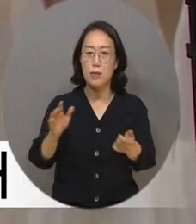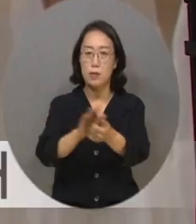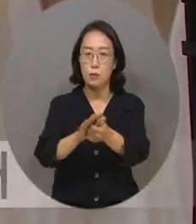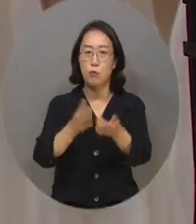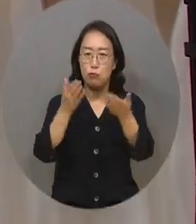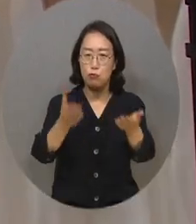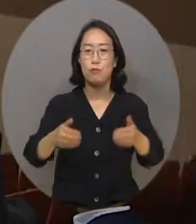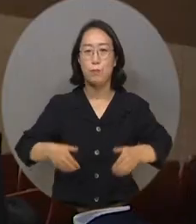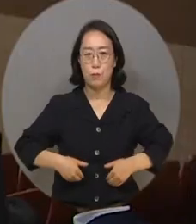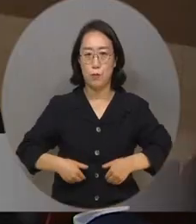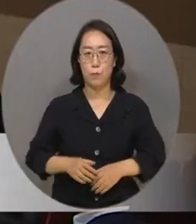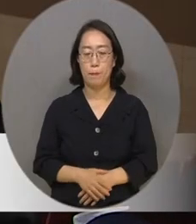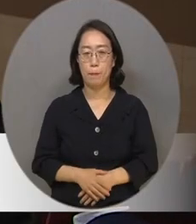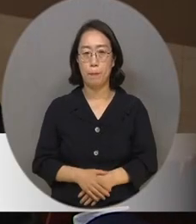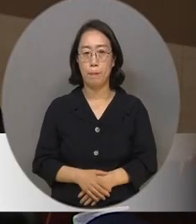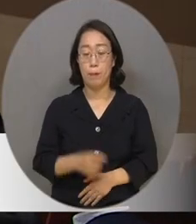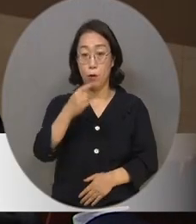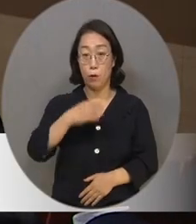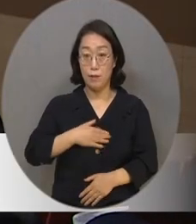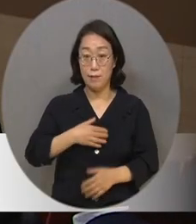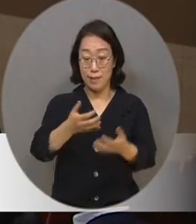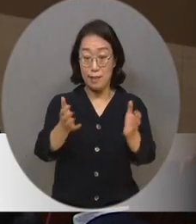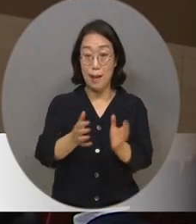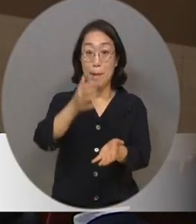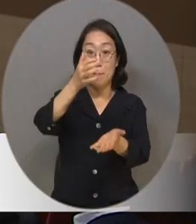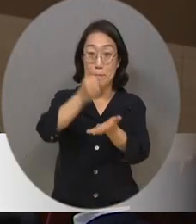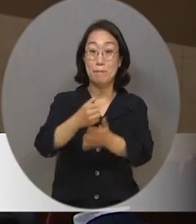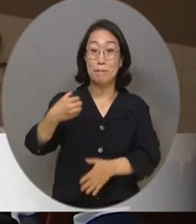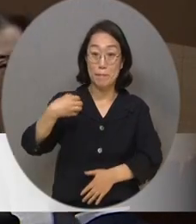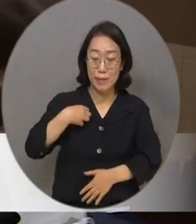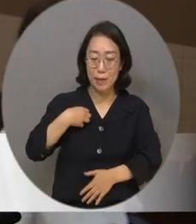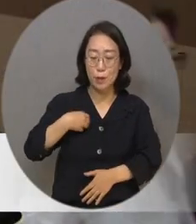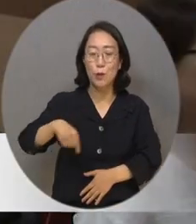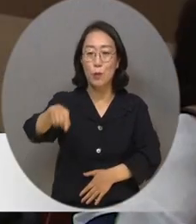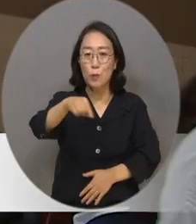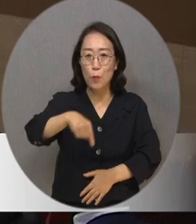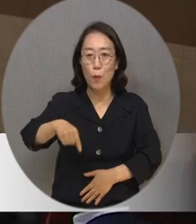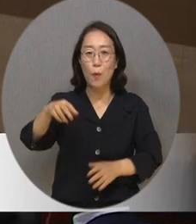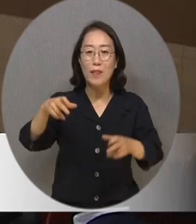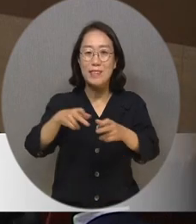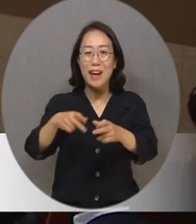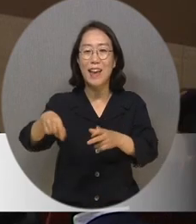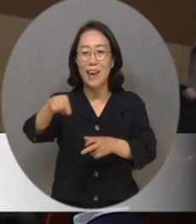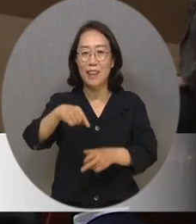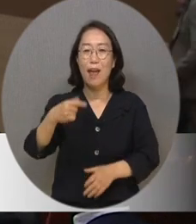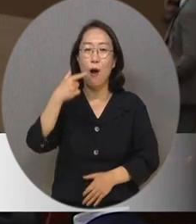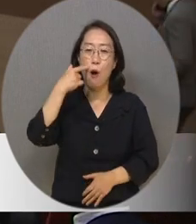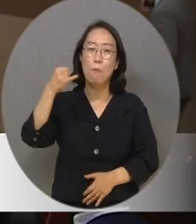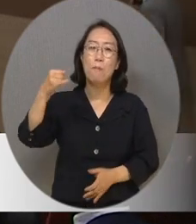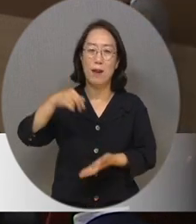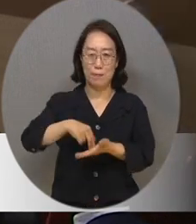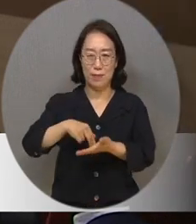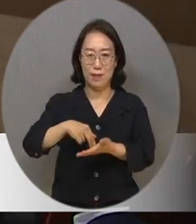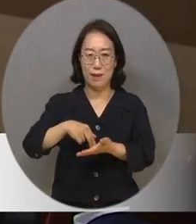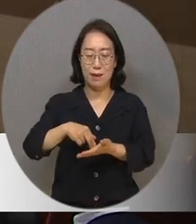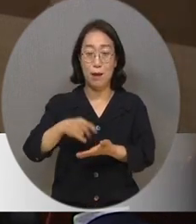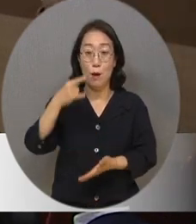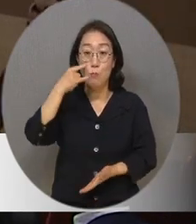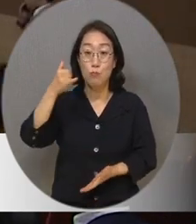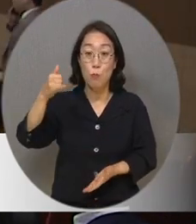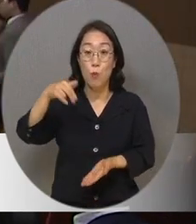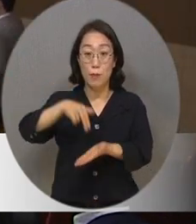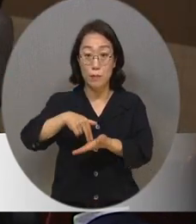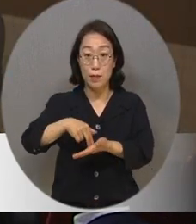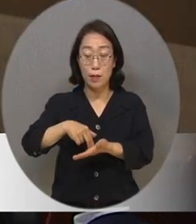요구되고 있습니다. 저는 단장이기도 하면서 단원의 엄마이기도 해요. 당사자의 부모이다 보니까